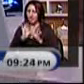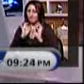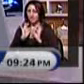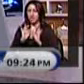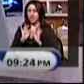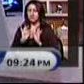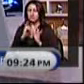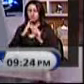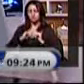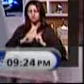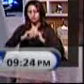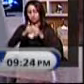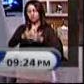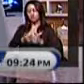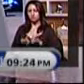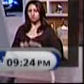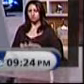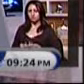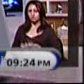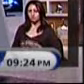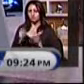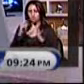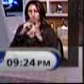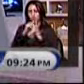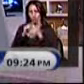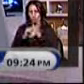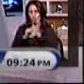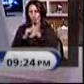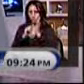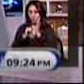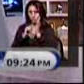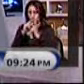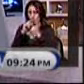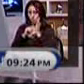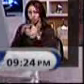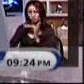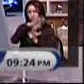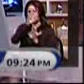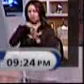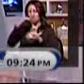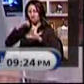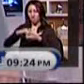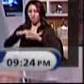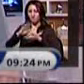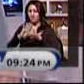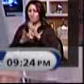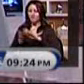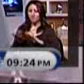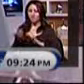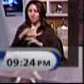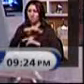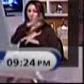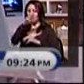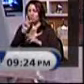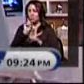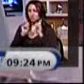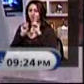ومتناقض. انت عملت الدستور الاخوان المسلمين وانا لم اعترف بيه، ومعظم الناس ما اعترفتش بيه، تمام؟